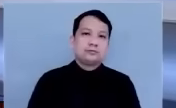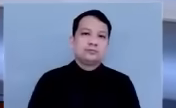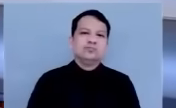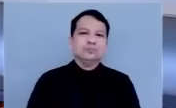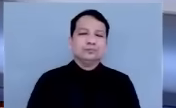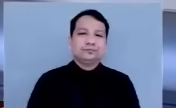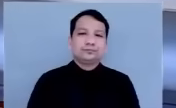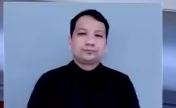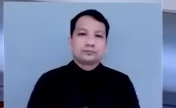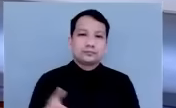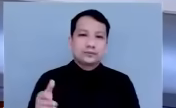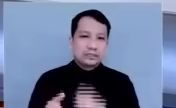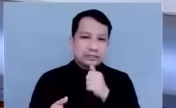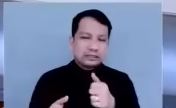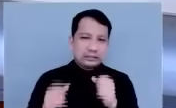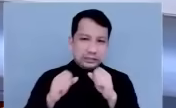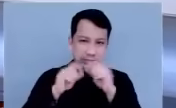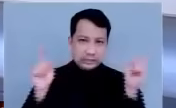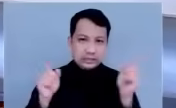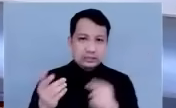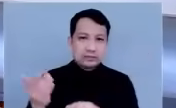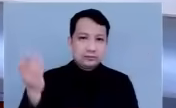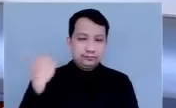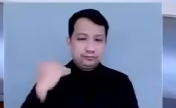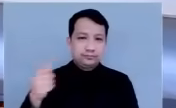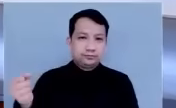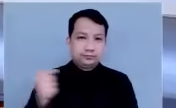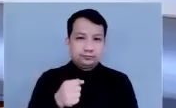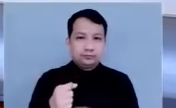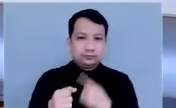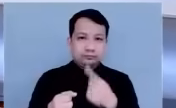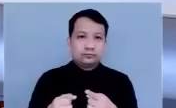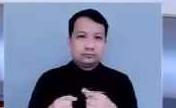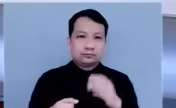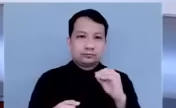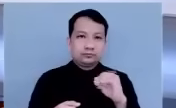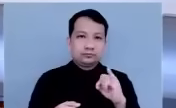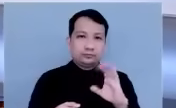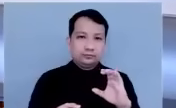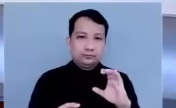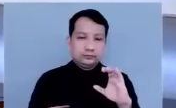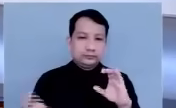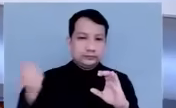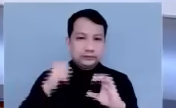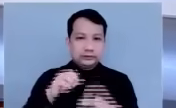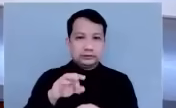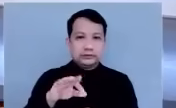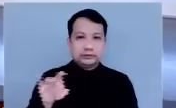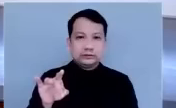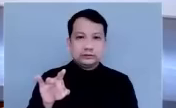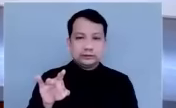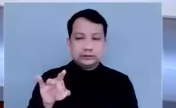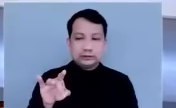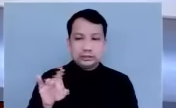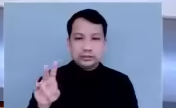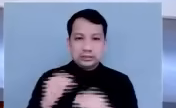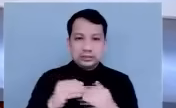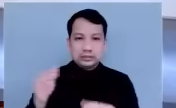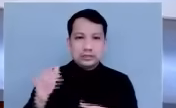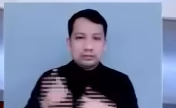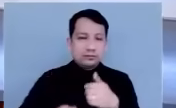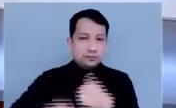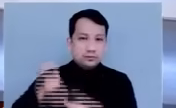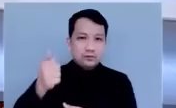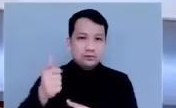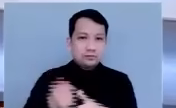marami ring hindi. Magmula nung ma-appoint si Duterte na OIC ng Davao City noong 1987 hanggang sa mahalal siya sa kanyang